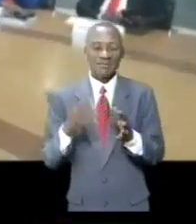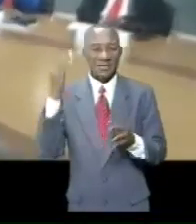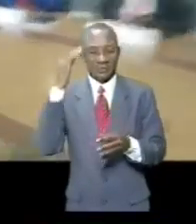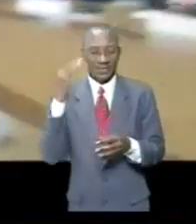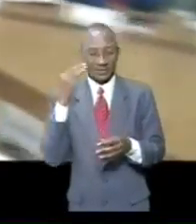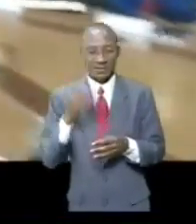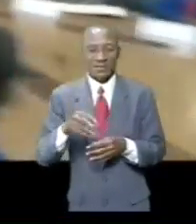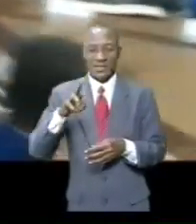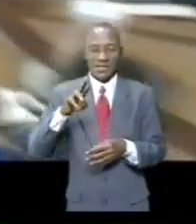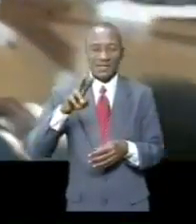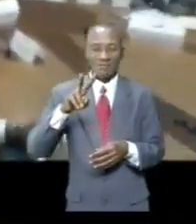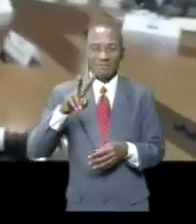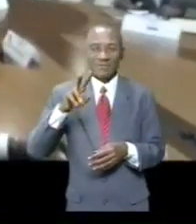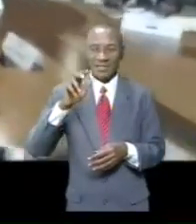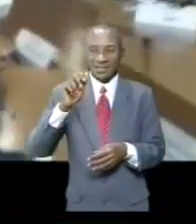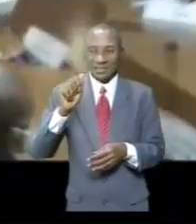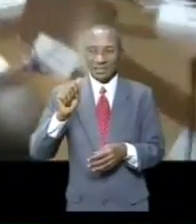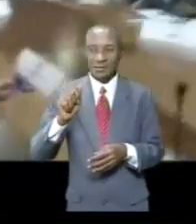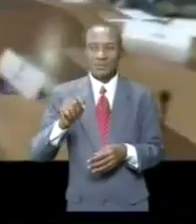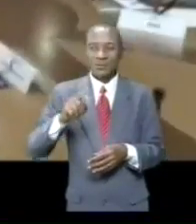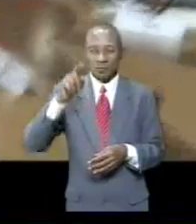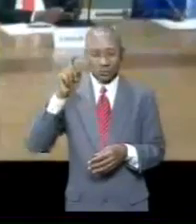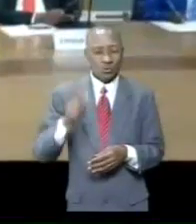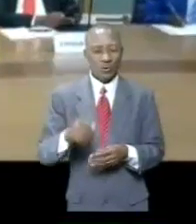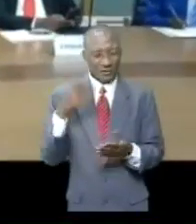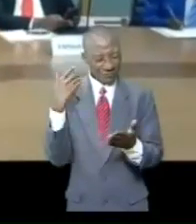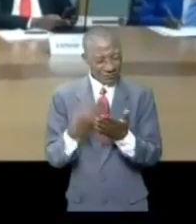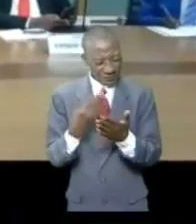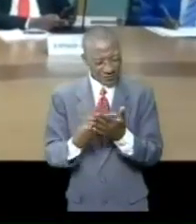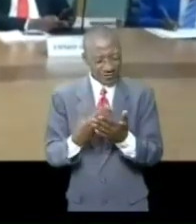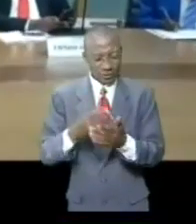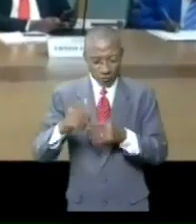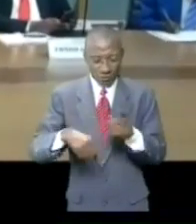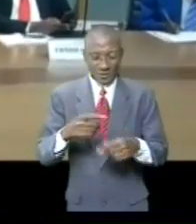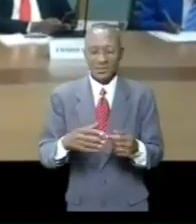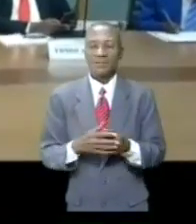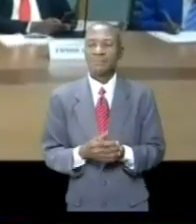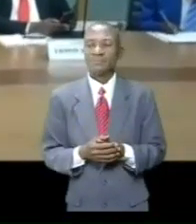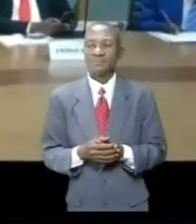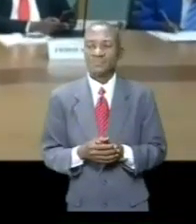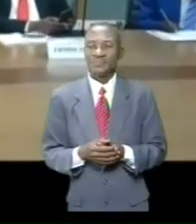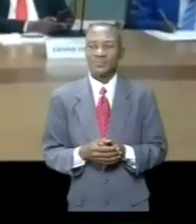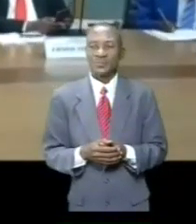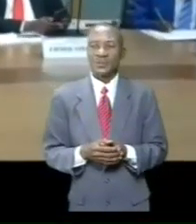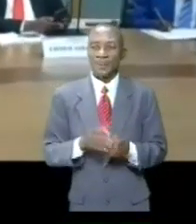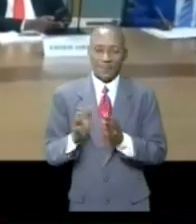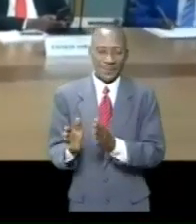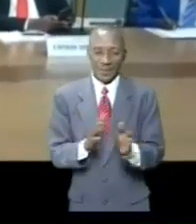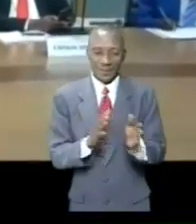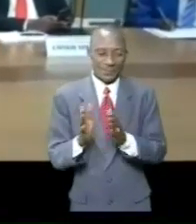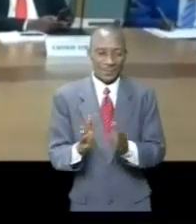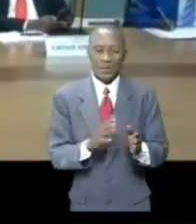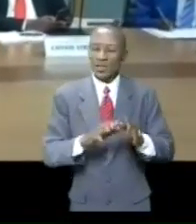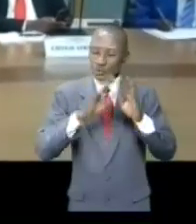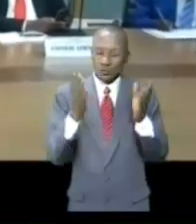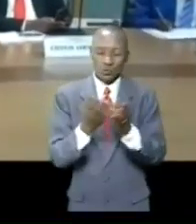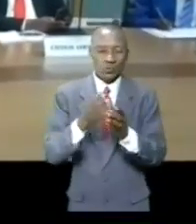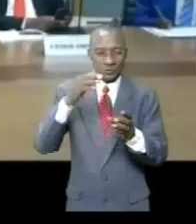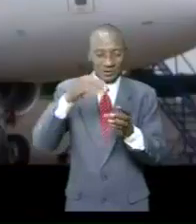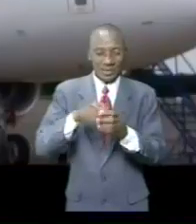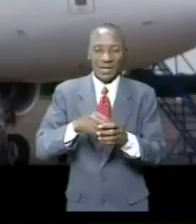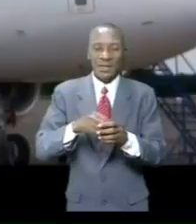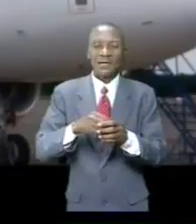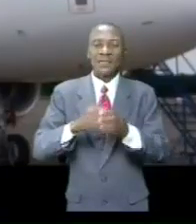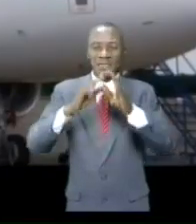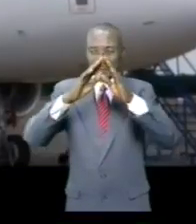RVA doit impérativement faire appliquer. Entre autres, la réglementation de tout accès dans les installations